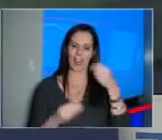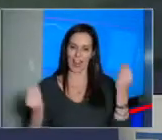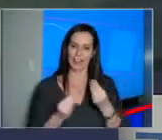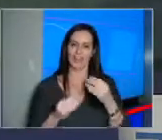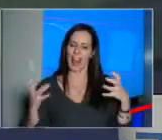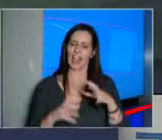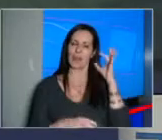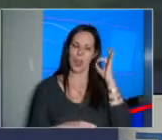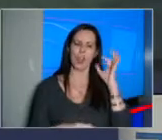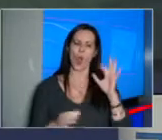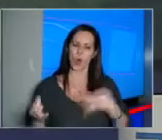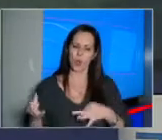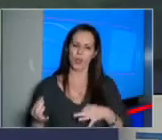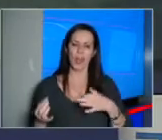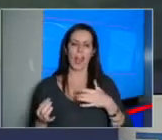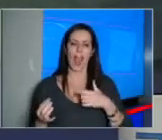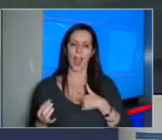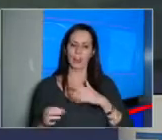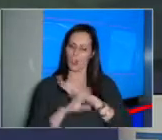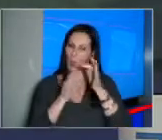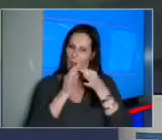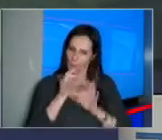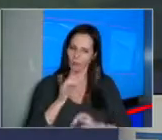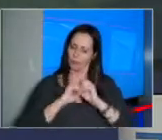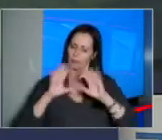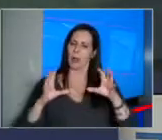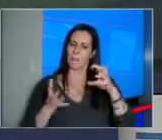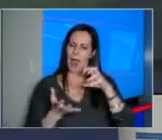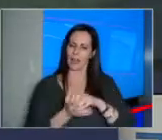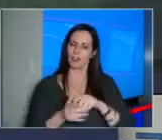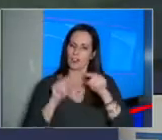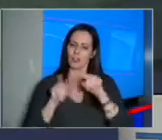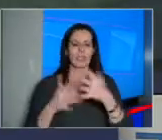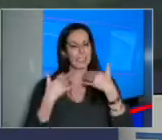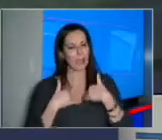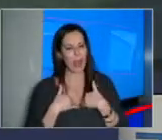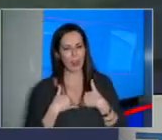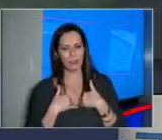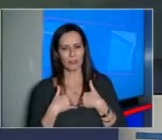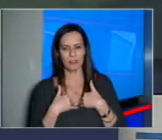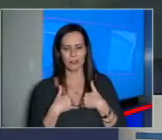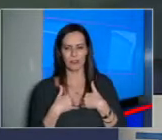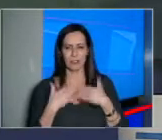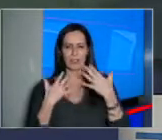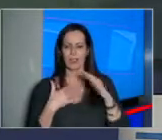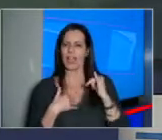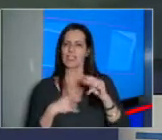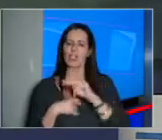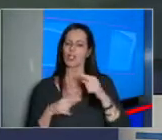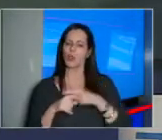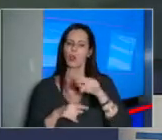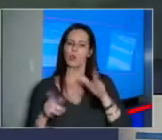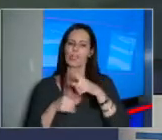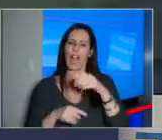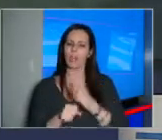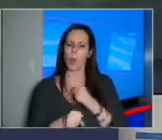להקת בנות, רוקנרול, אנחנו נעלה את כל הפרטים האלה באתר שלנו כדי שיהיה. אבל בואי תספרי לנו, בואי תספרי לי, איזה סוג של מוזיקה את